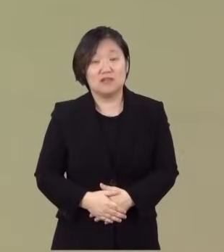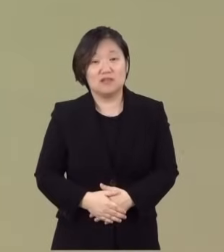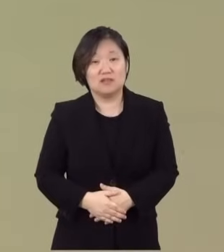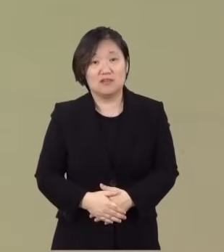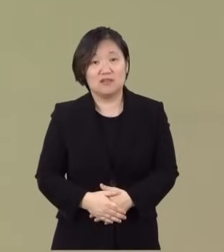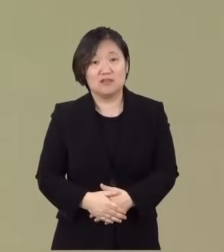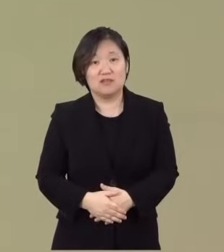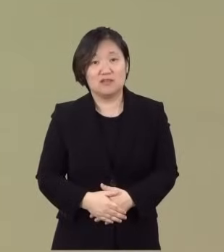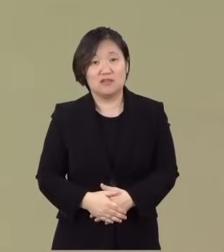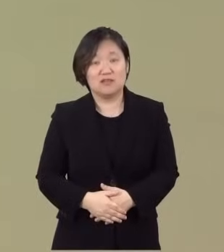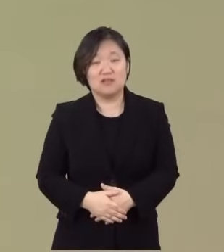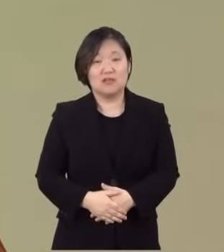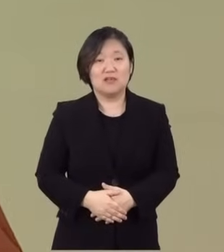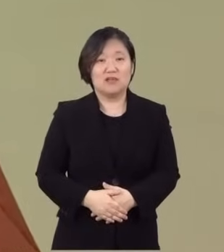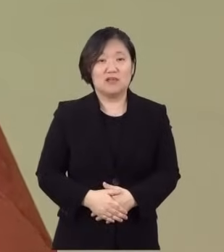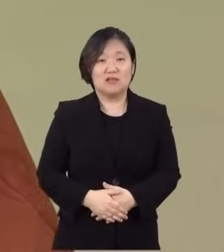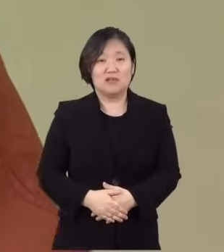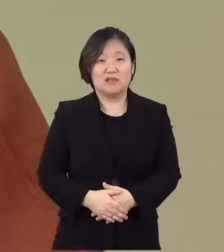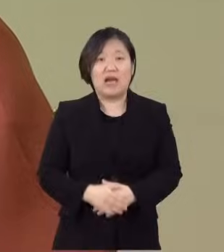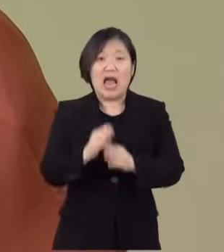여몽 포연